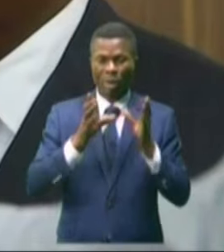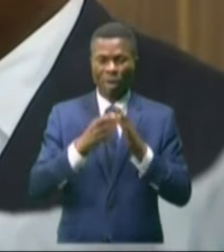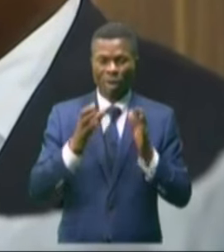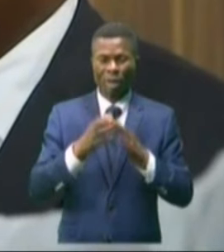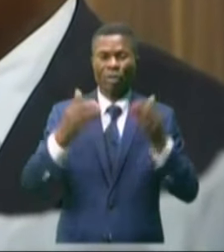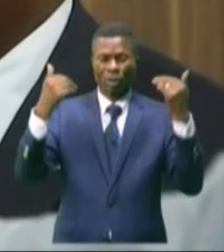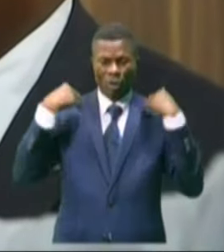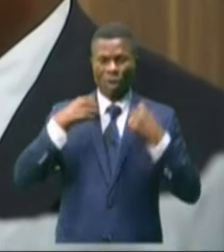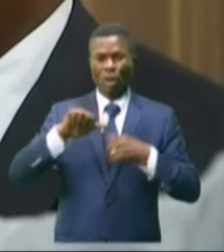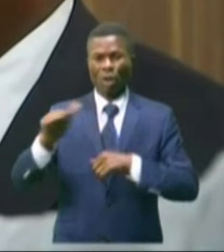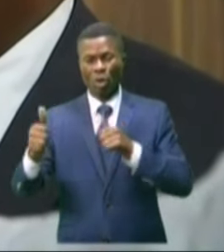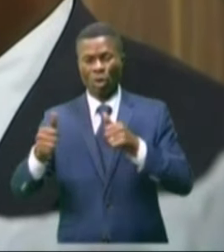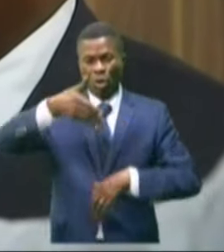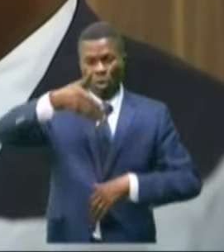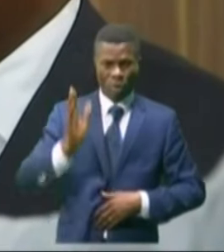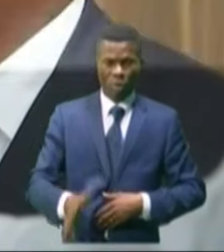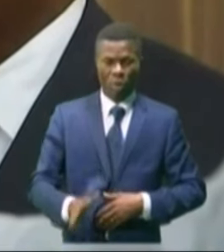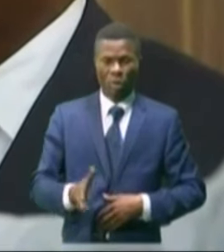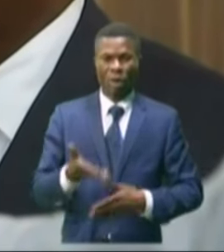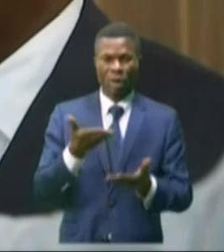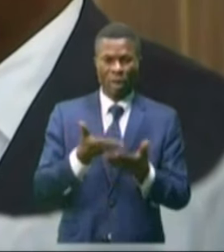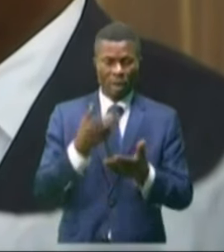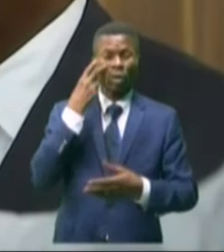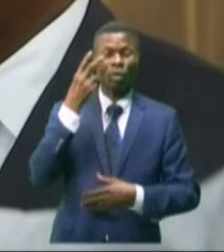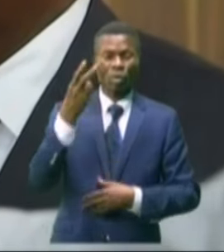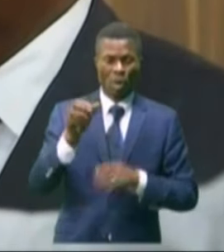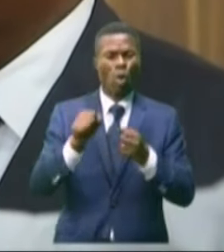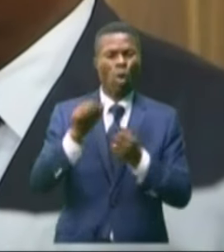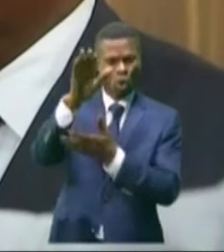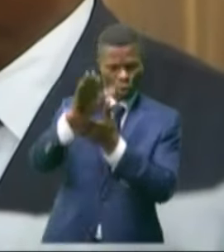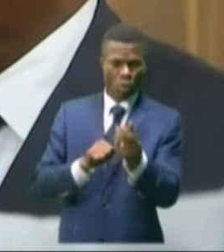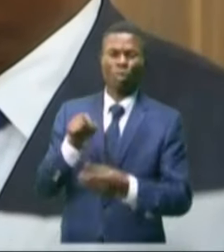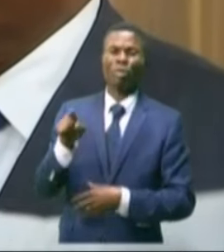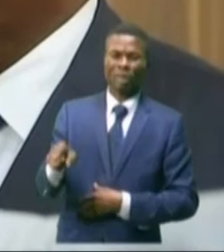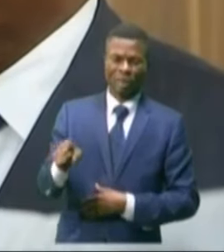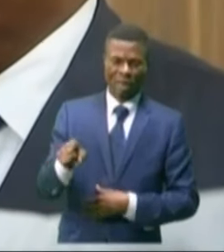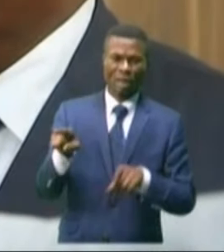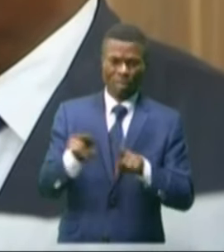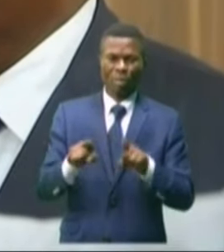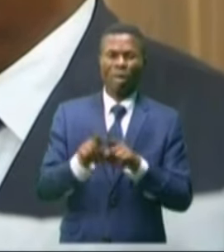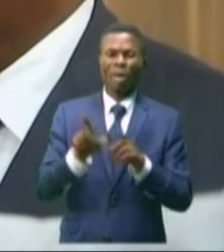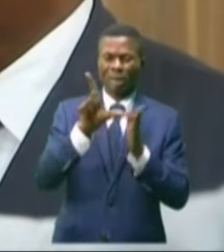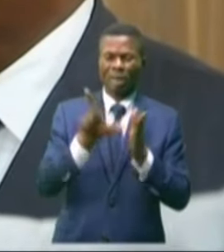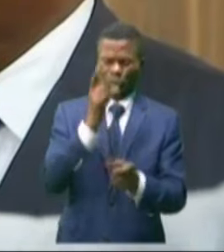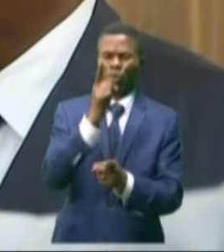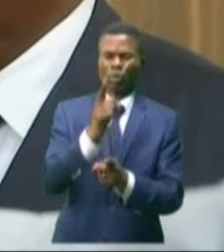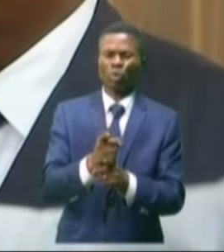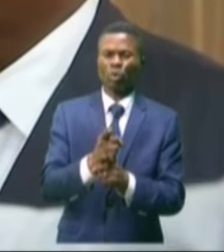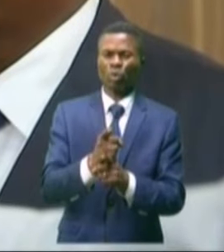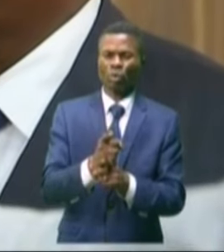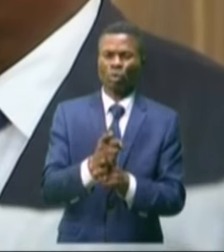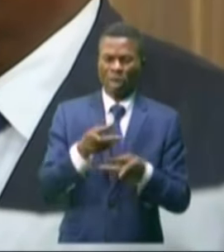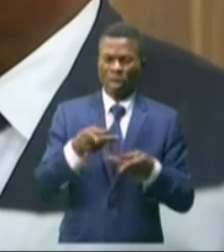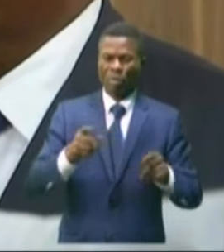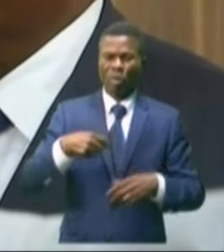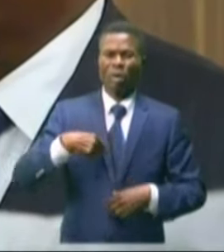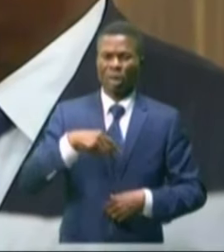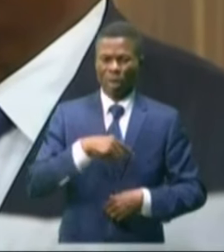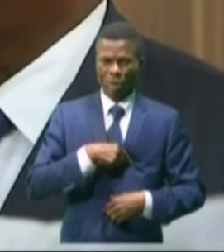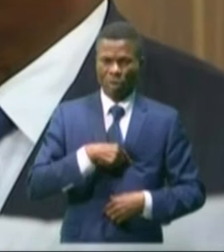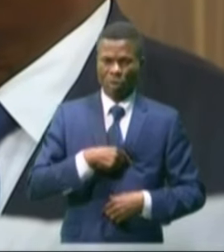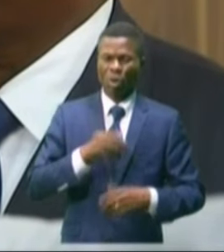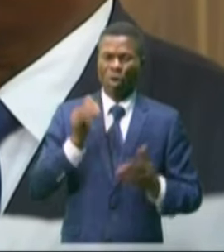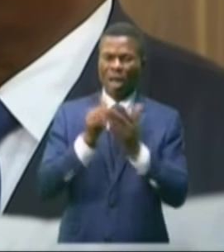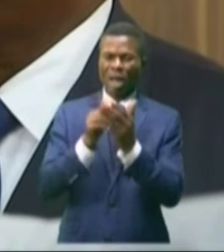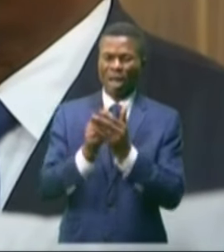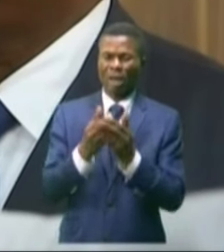certains des experts dans le domaine pour voir si nous ne pouvons pas avoir une loi spécifique qui nous permette de faire face à toute cette